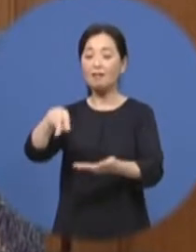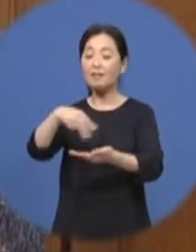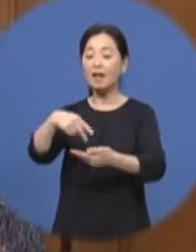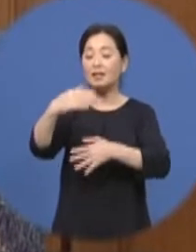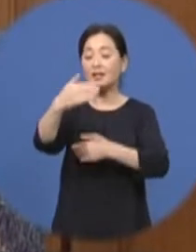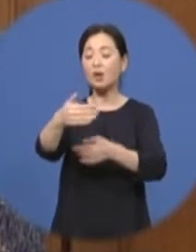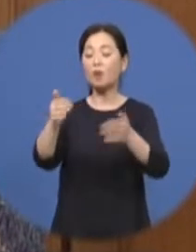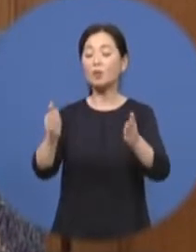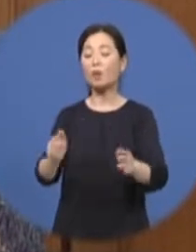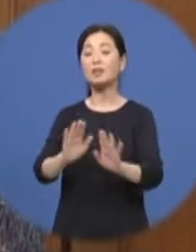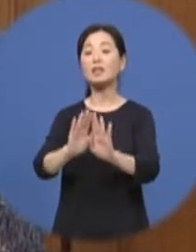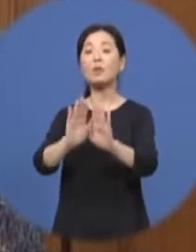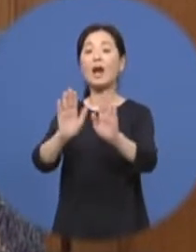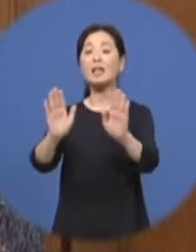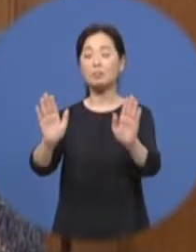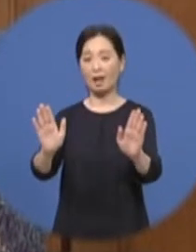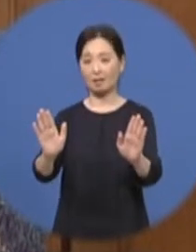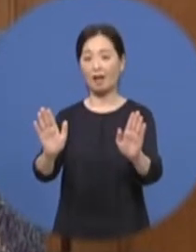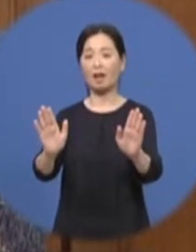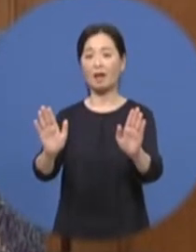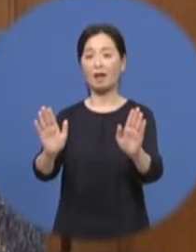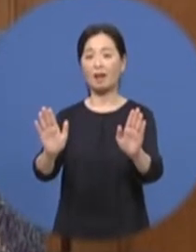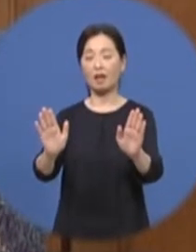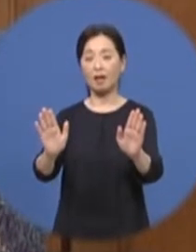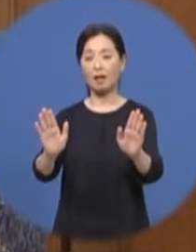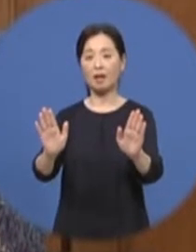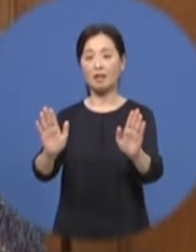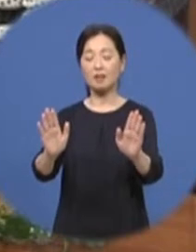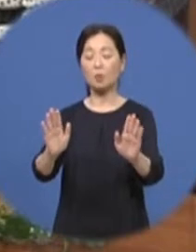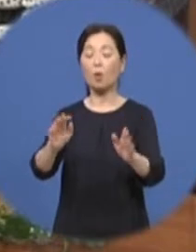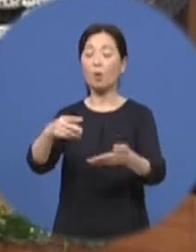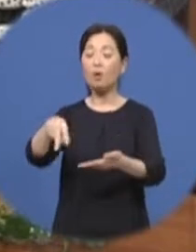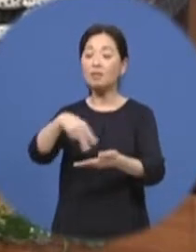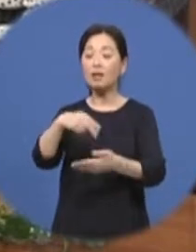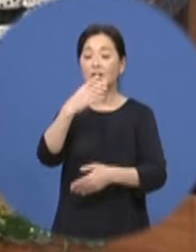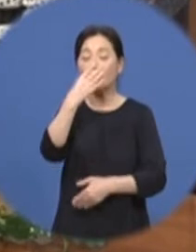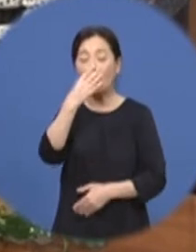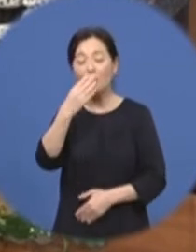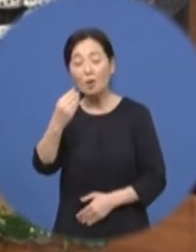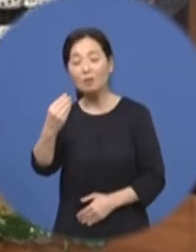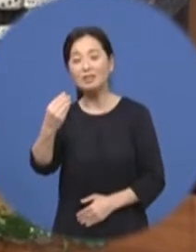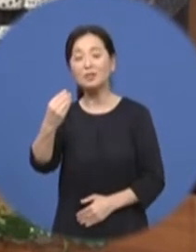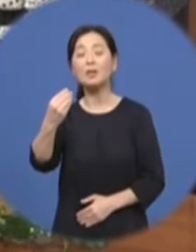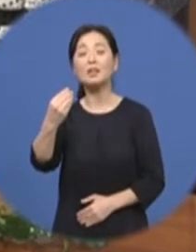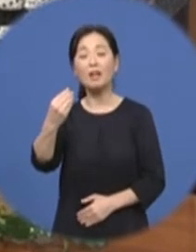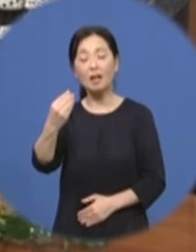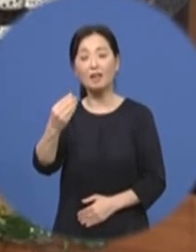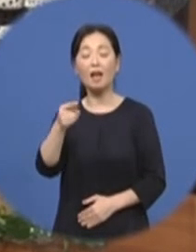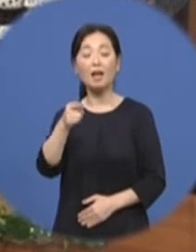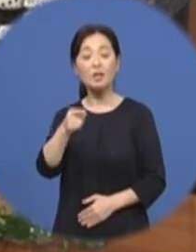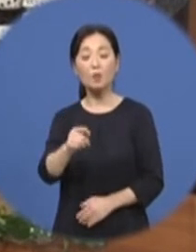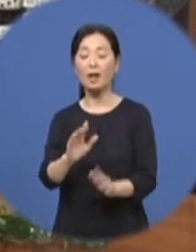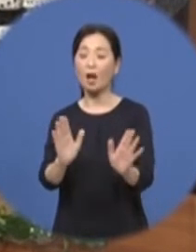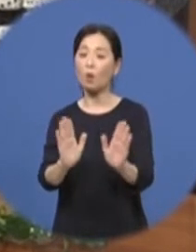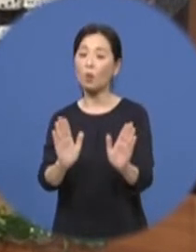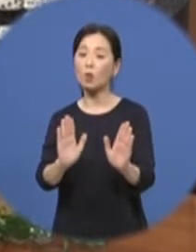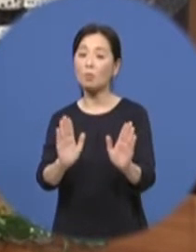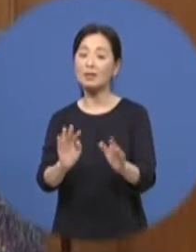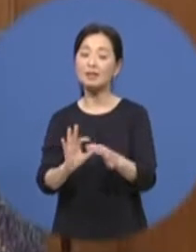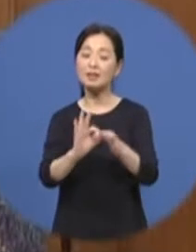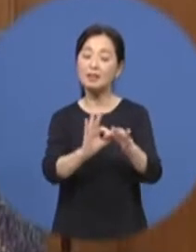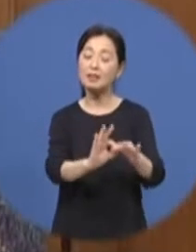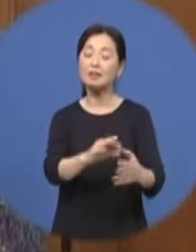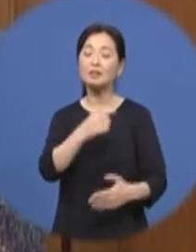始めまして、うん、でそのダンスの魅力に取りつかれまして、そしてそれを子どもたちに伝え